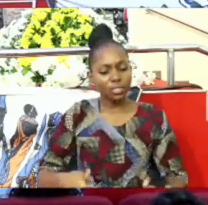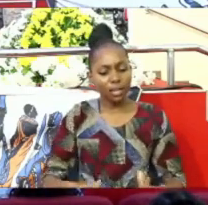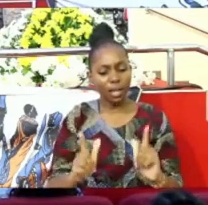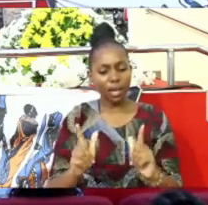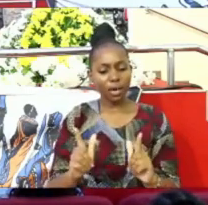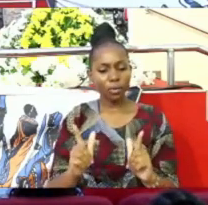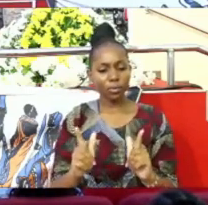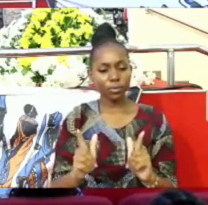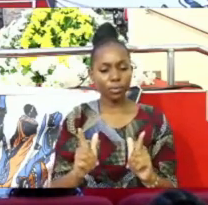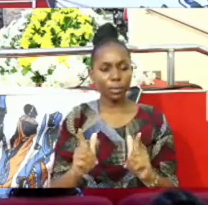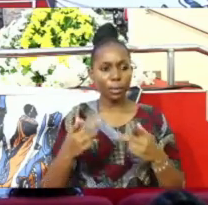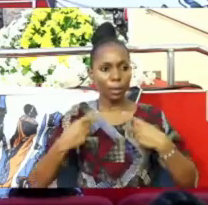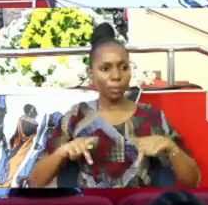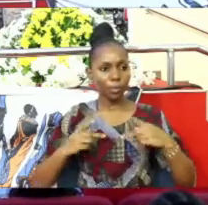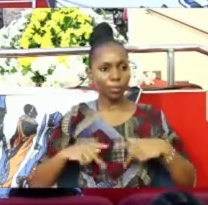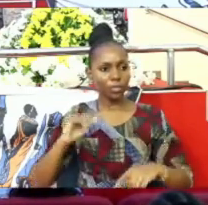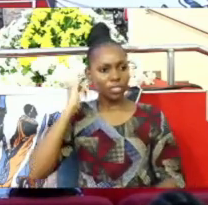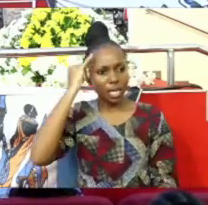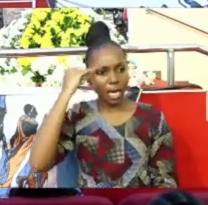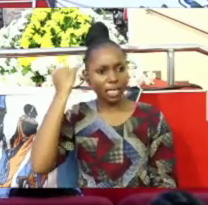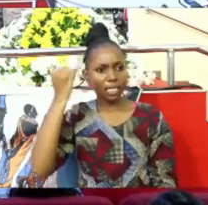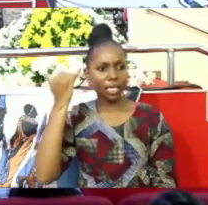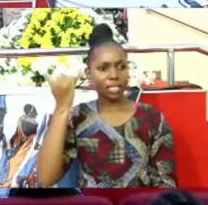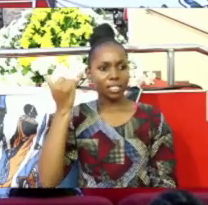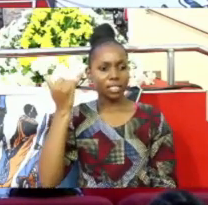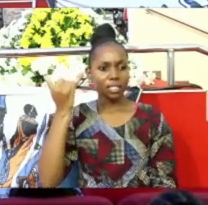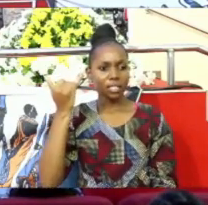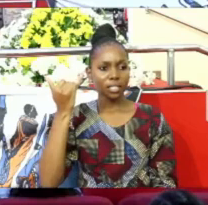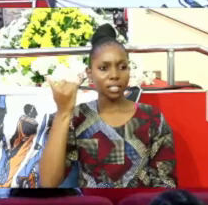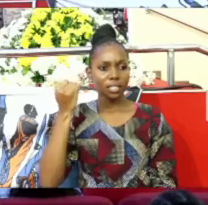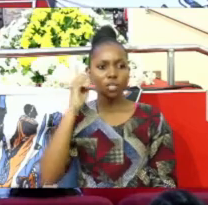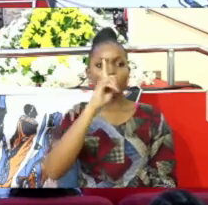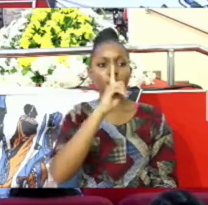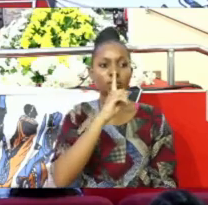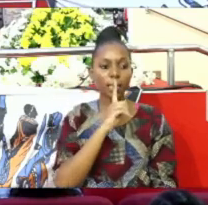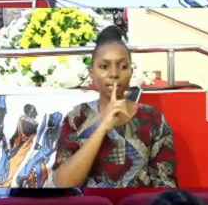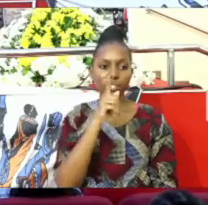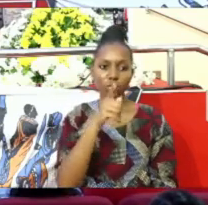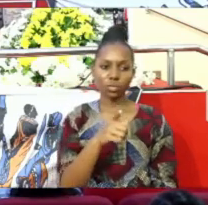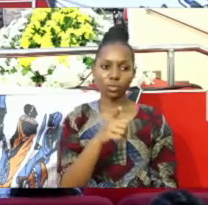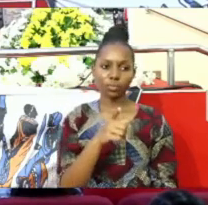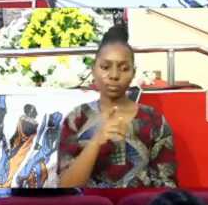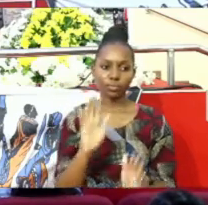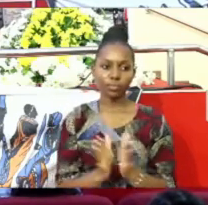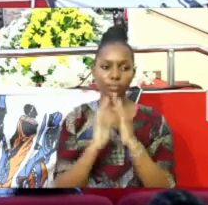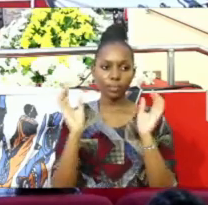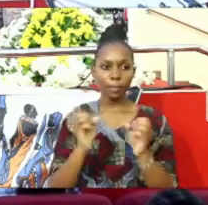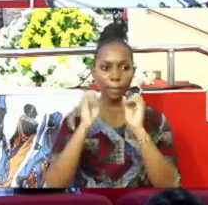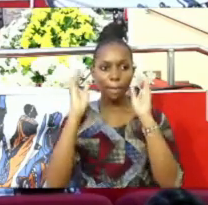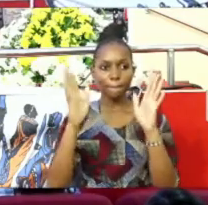opinion, na vile watu wanavyomtazamo ya watu tusikubali, to silence us. Ikaweze kutuzima. Hallelujah.